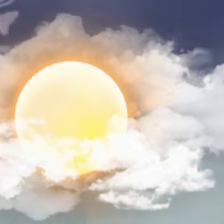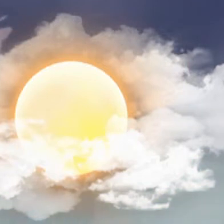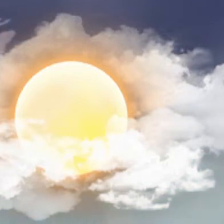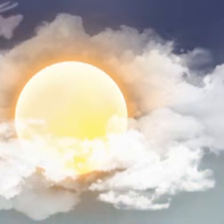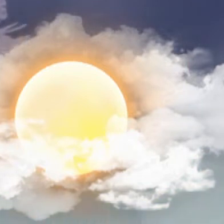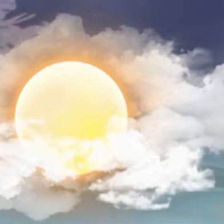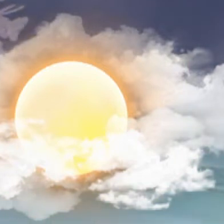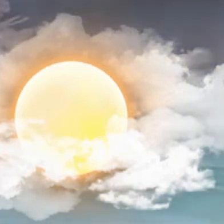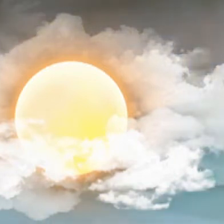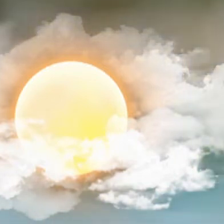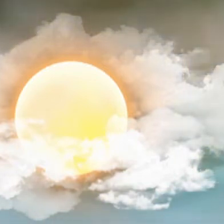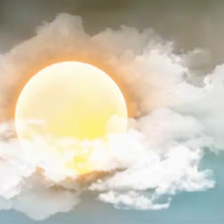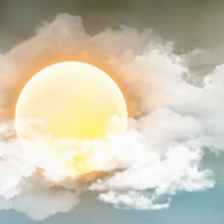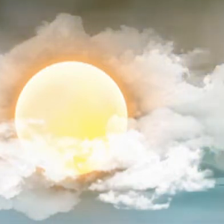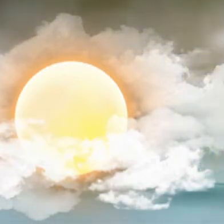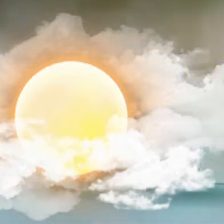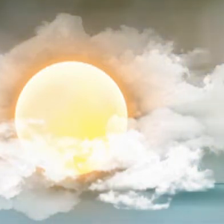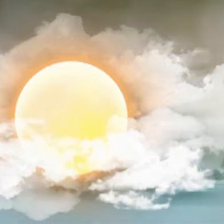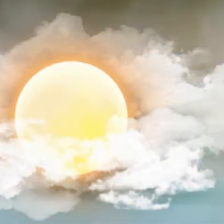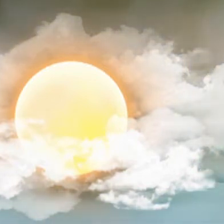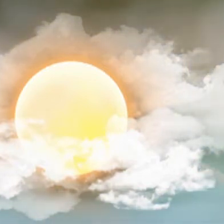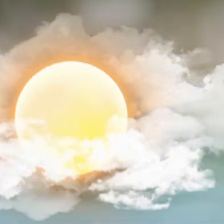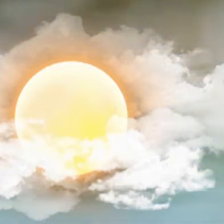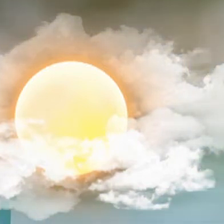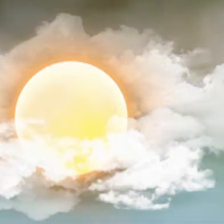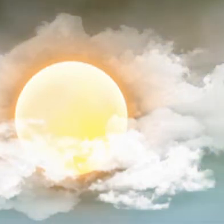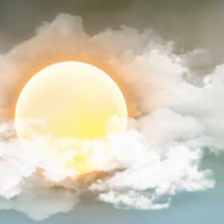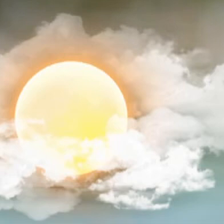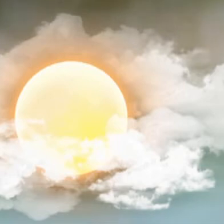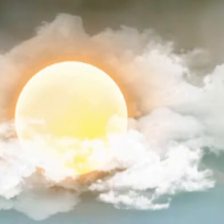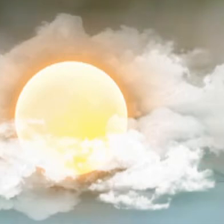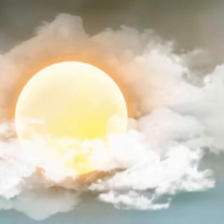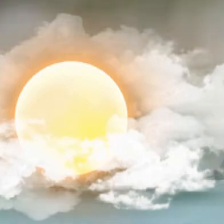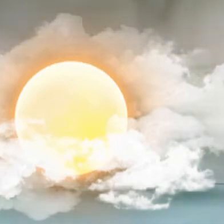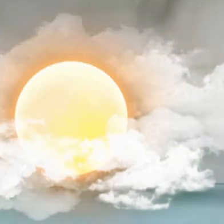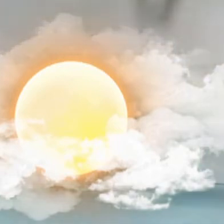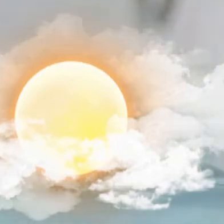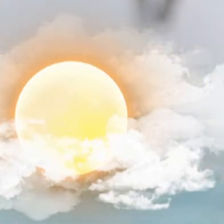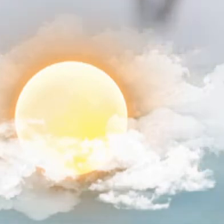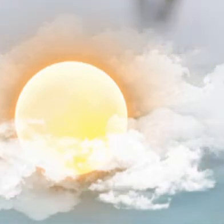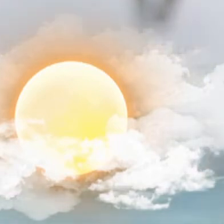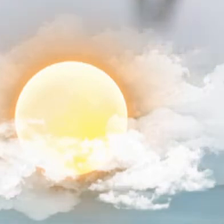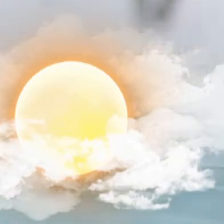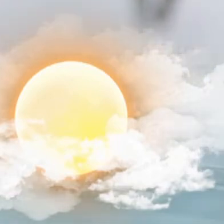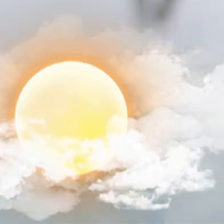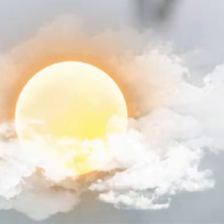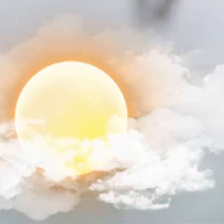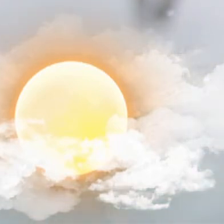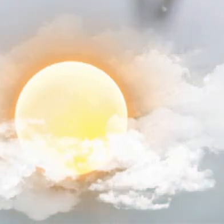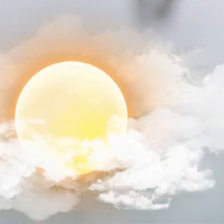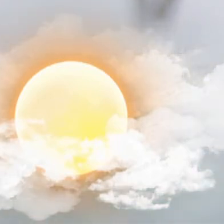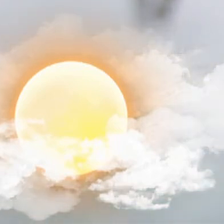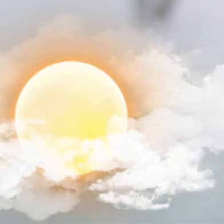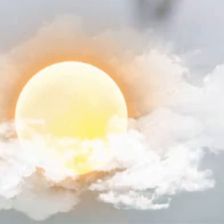градусов морозу, днем до минус 6, а вечером до минус 5 градусов. Ветер заходний, хуткость 2-3 метра в